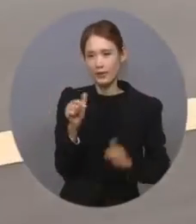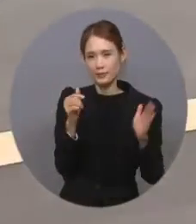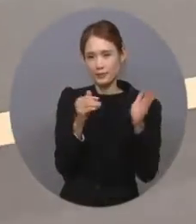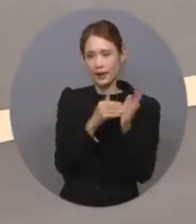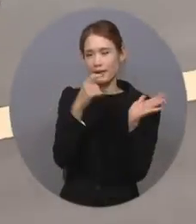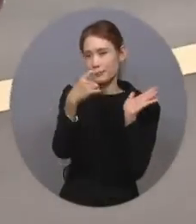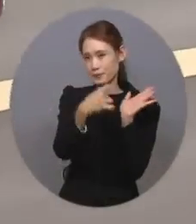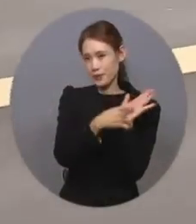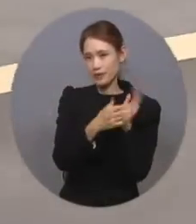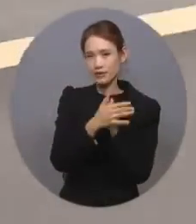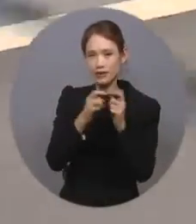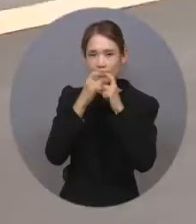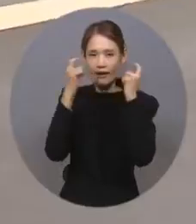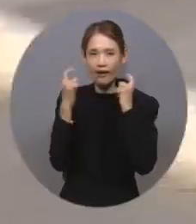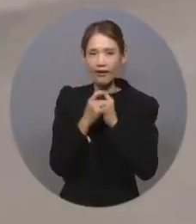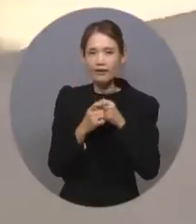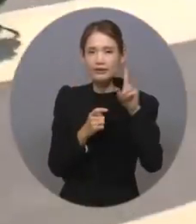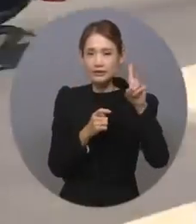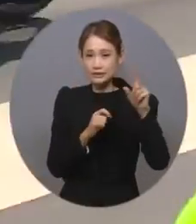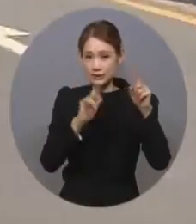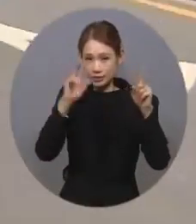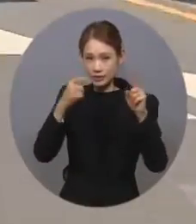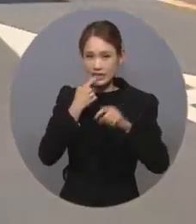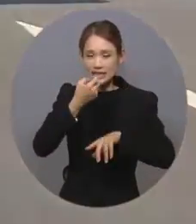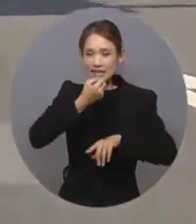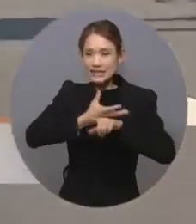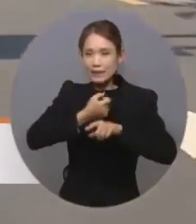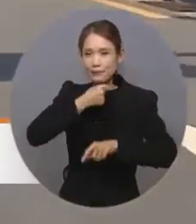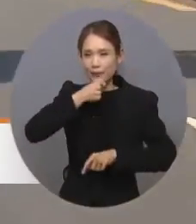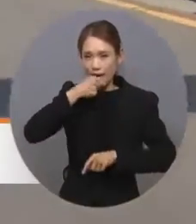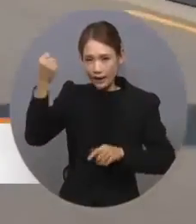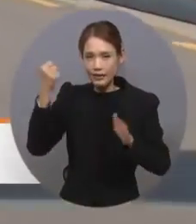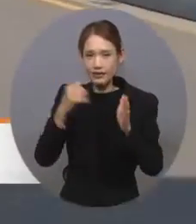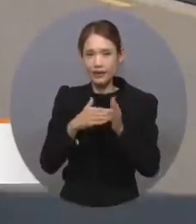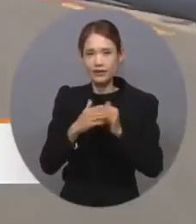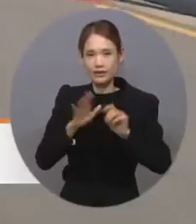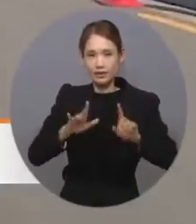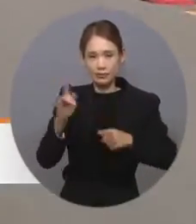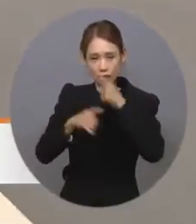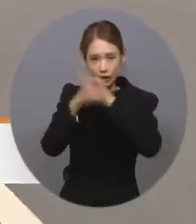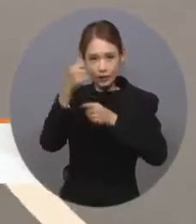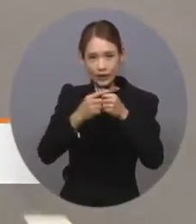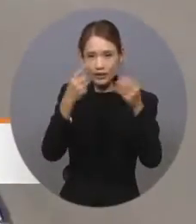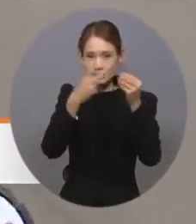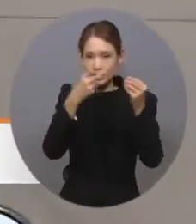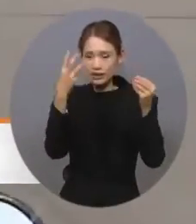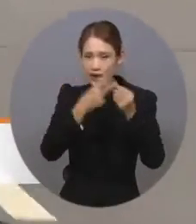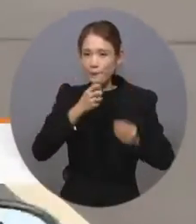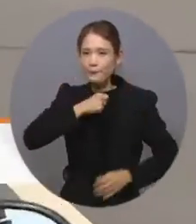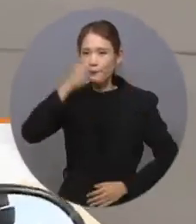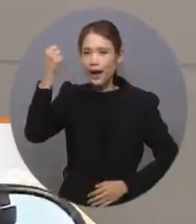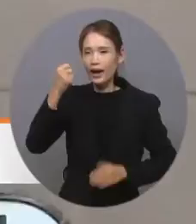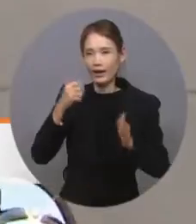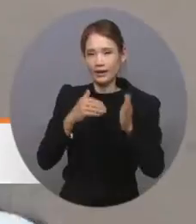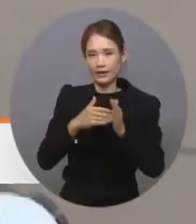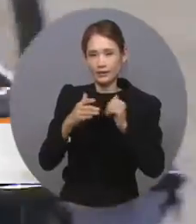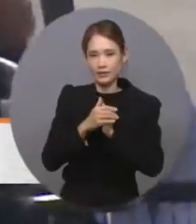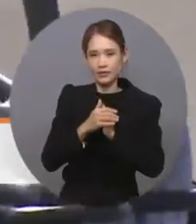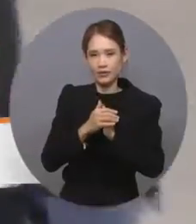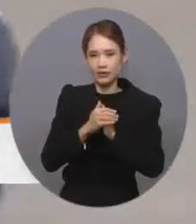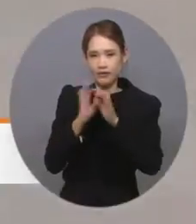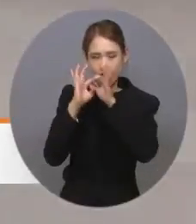결과는 여자 개인도로 21km 이내 금메달. 이도현 선수는 이번 대회 3관왕을 차지하며 녹슬지 않는